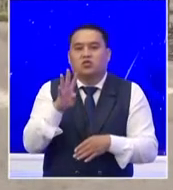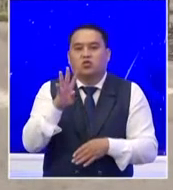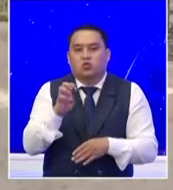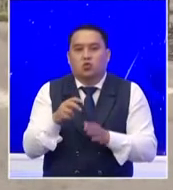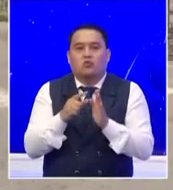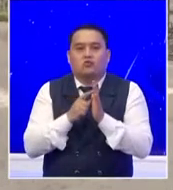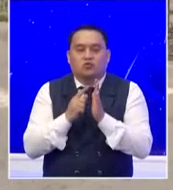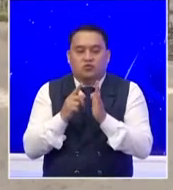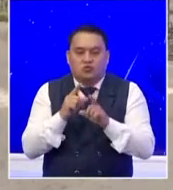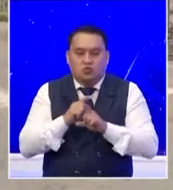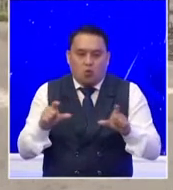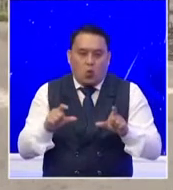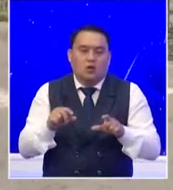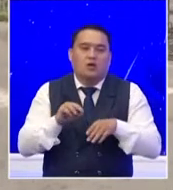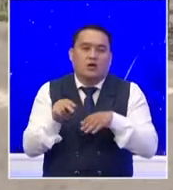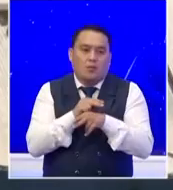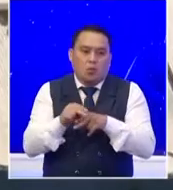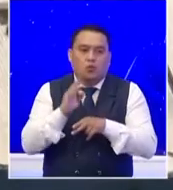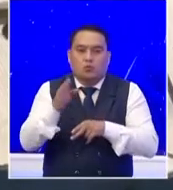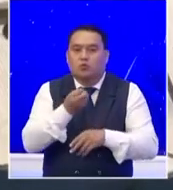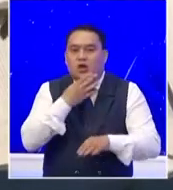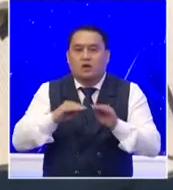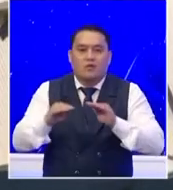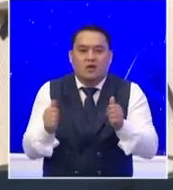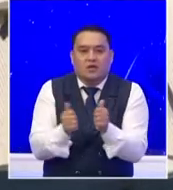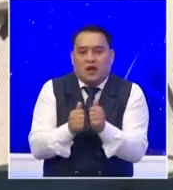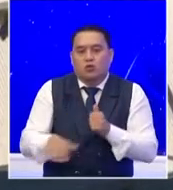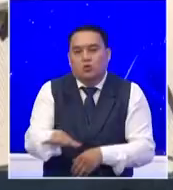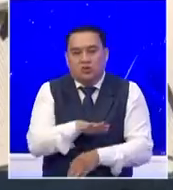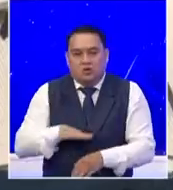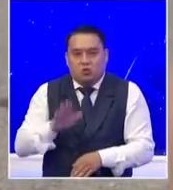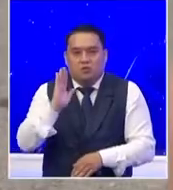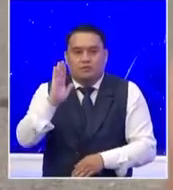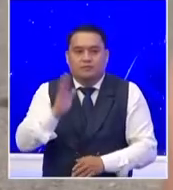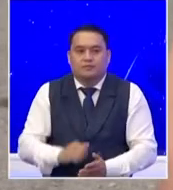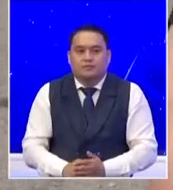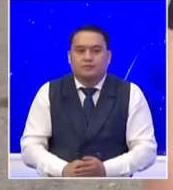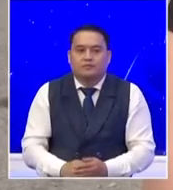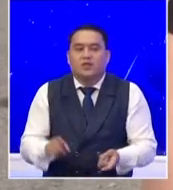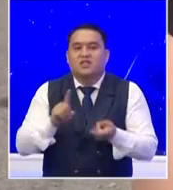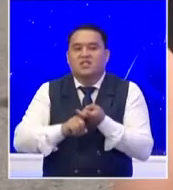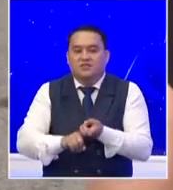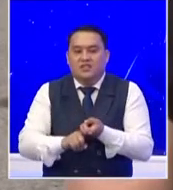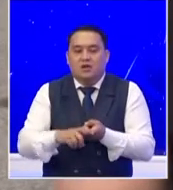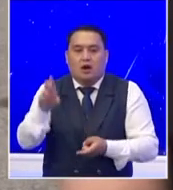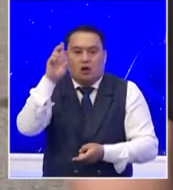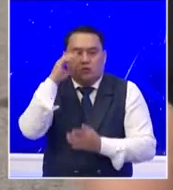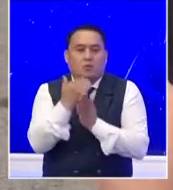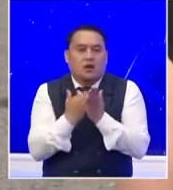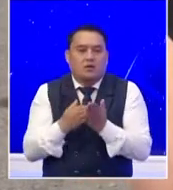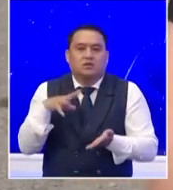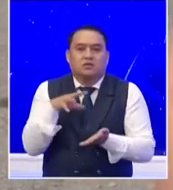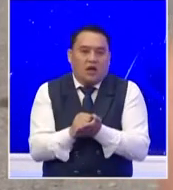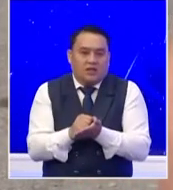400 учебных заведений. Значительно облагородят и прилегающую к ним территорию. В связи с реализацией государственной программы «Дорожная